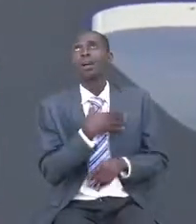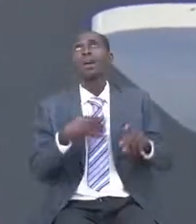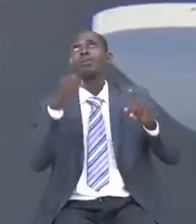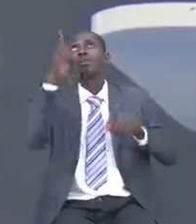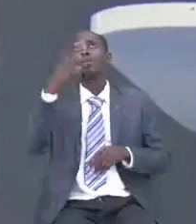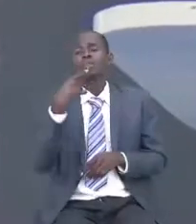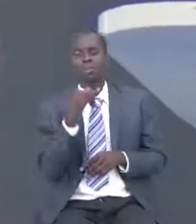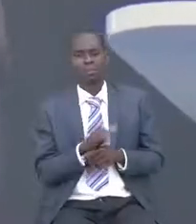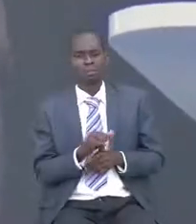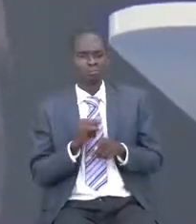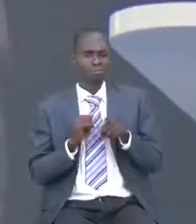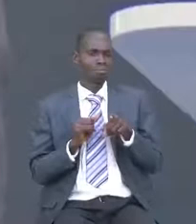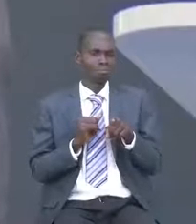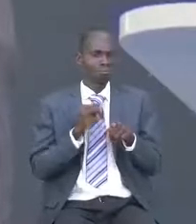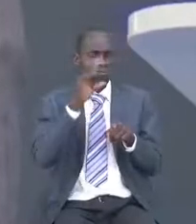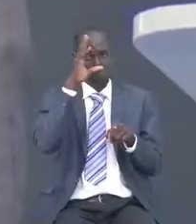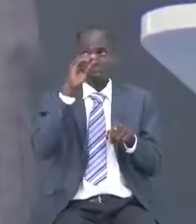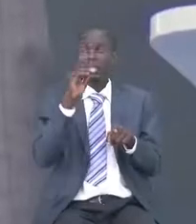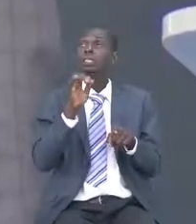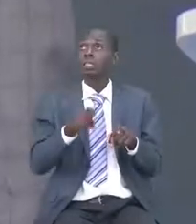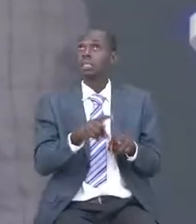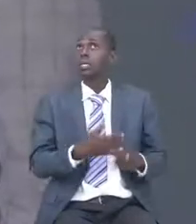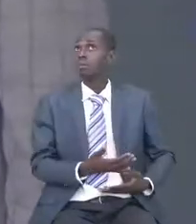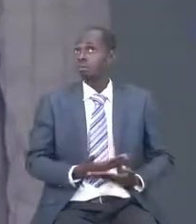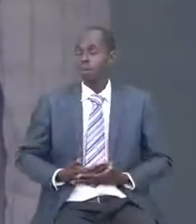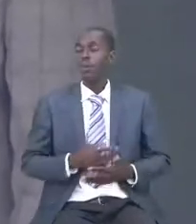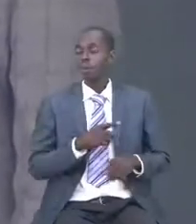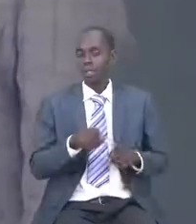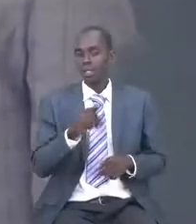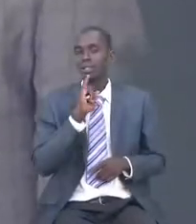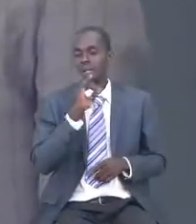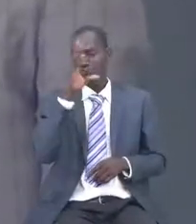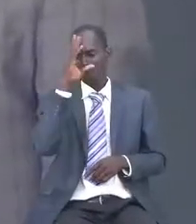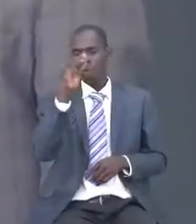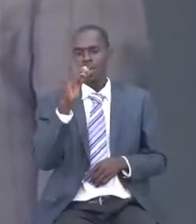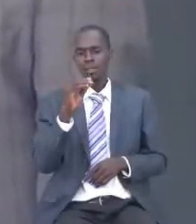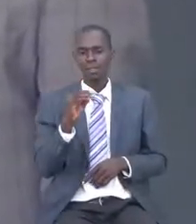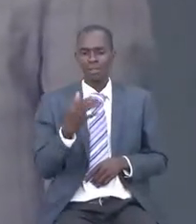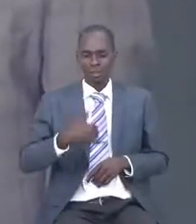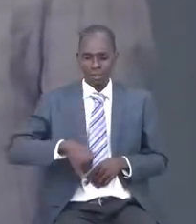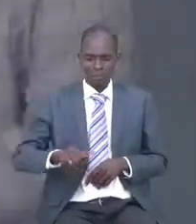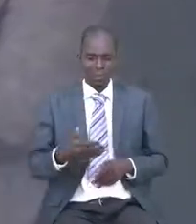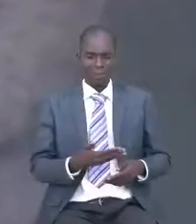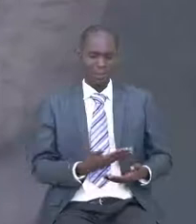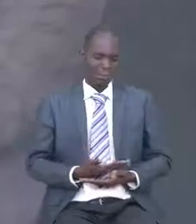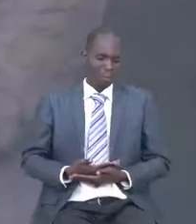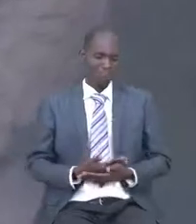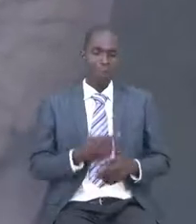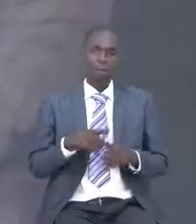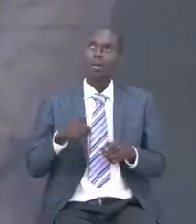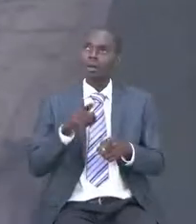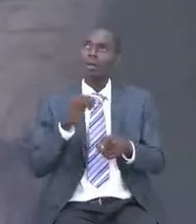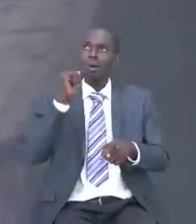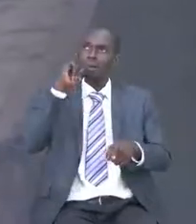disait, cet homme, cette femme, même s'il est encore un bébé, un homme, un bébé,